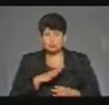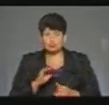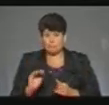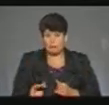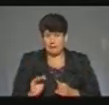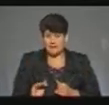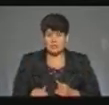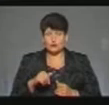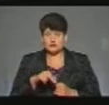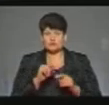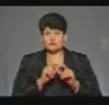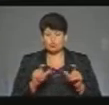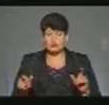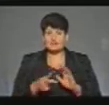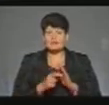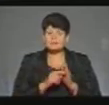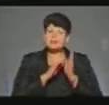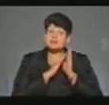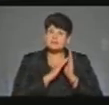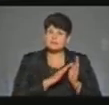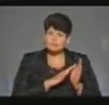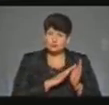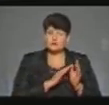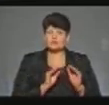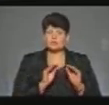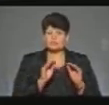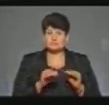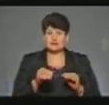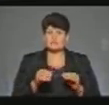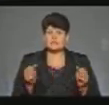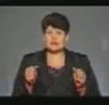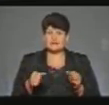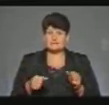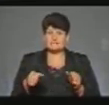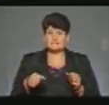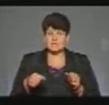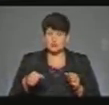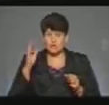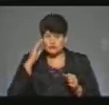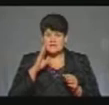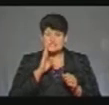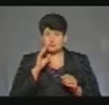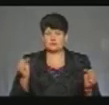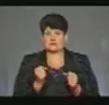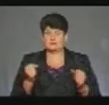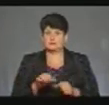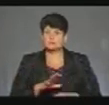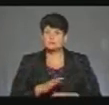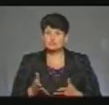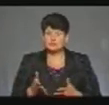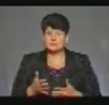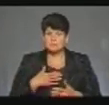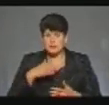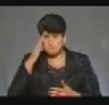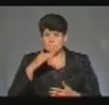ось, і ходив в школу, то в кімнаті, де він спав, якщо поставити відро води, на ранок вона замерзала. Тобто, маєте, це вже йде мова, мій батько